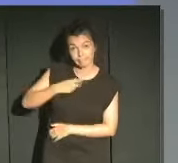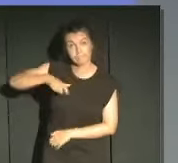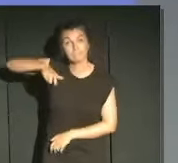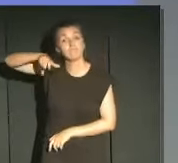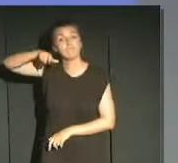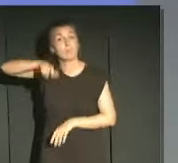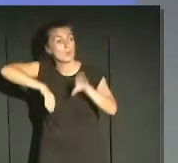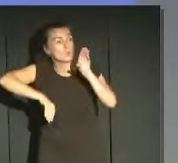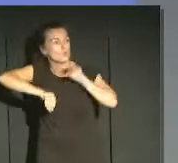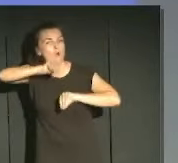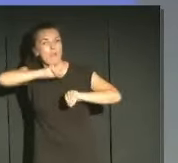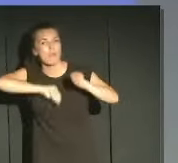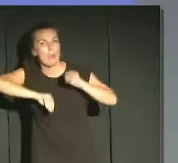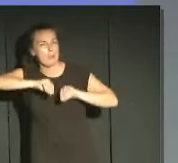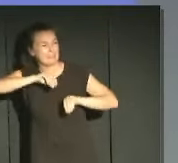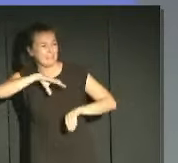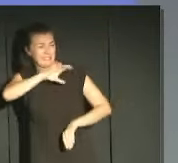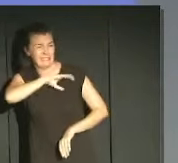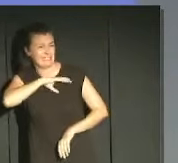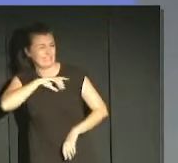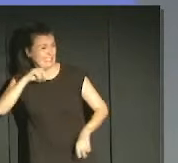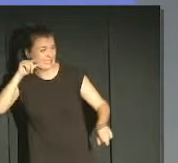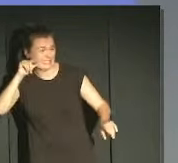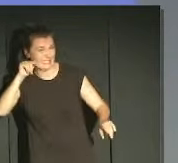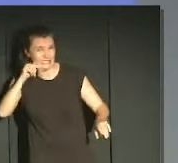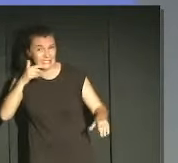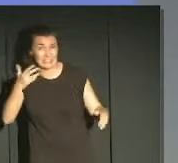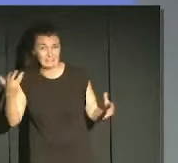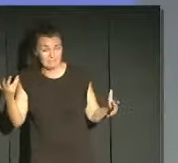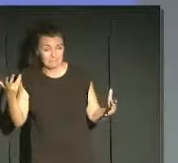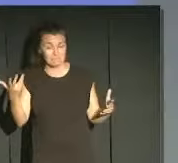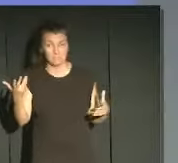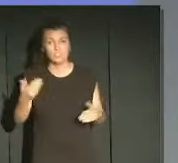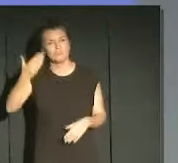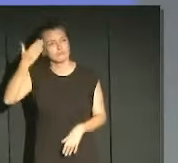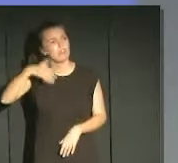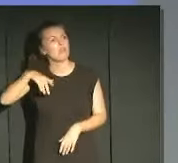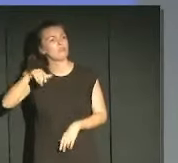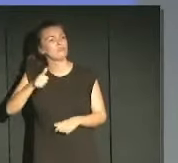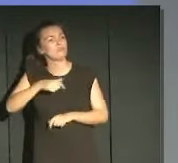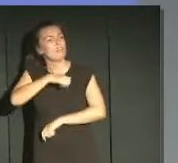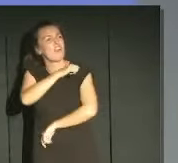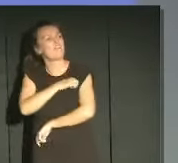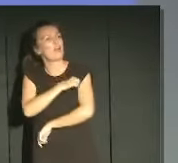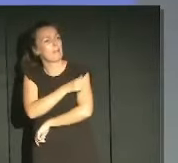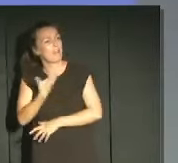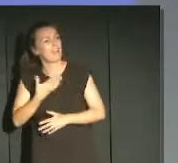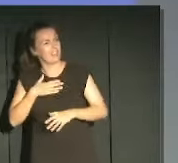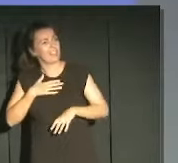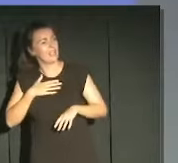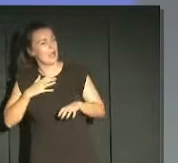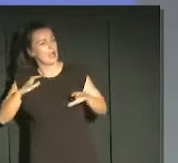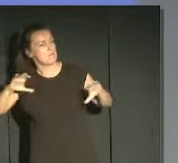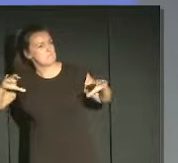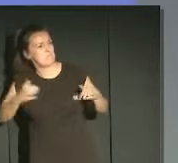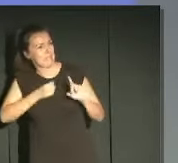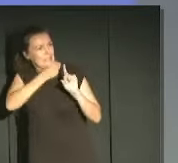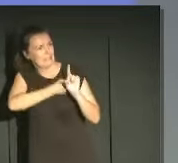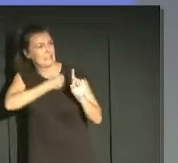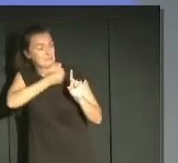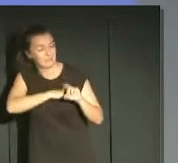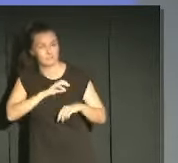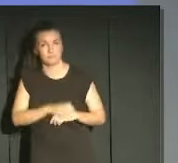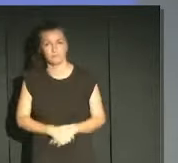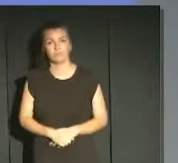battent comme ils le peuvent avec les moyens qu'ils ont et je sais que des infirmiers étaient mobilisés encore cette semaine j'ai vu aussi